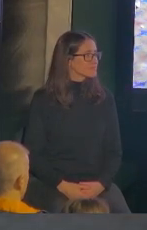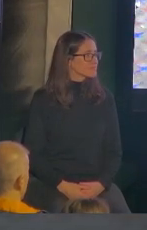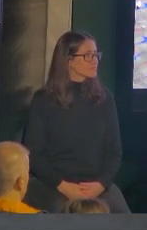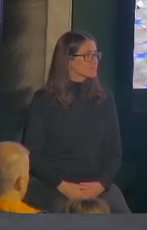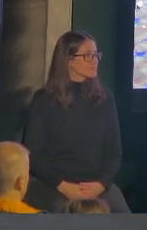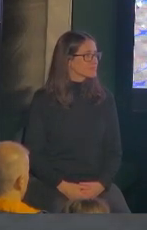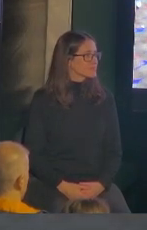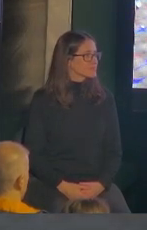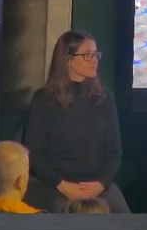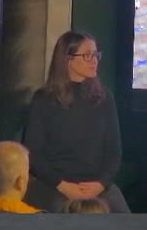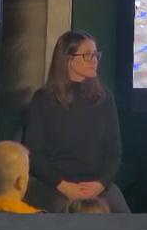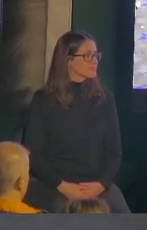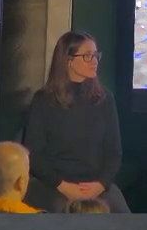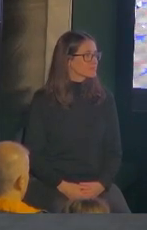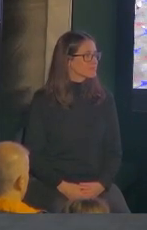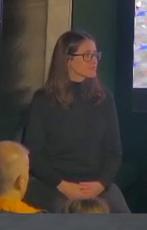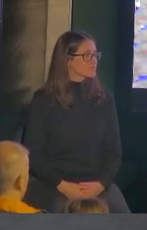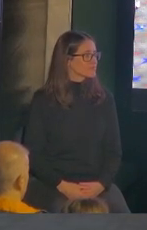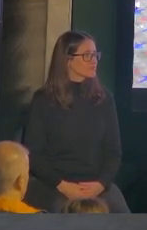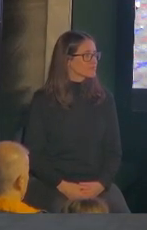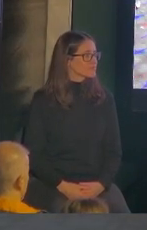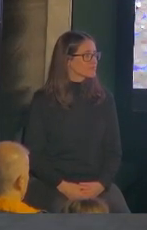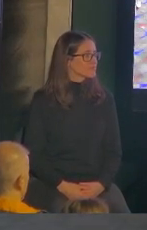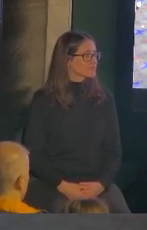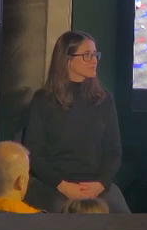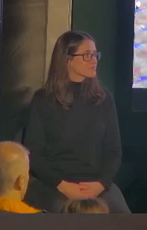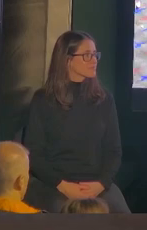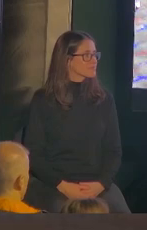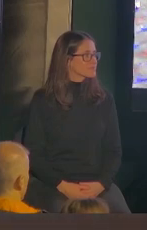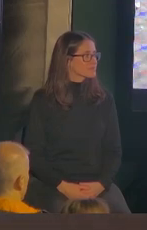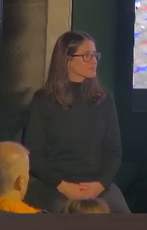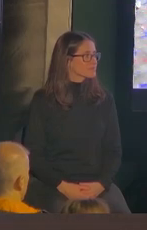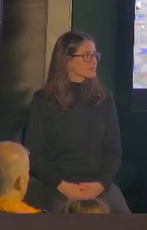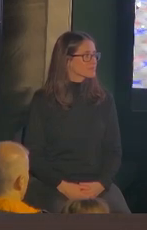sucre, també la liarem una mica.